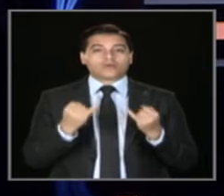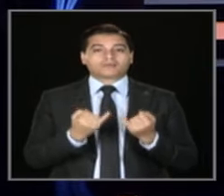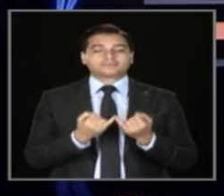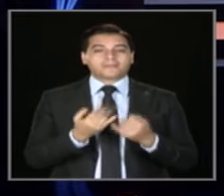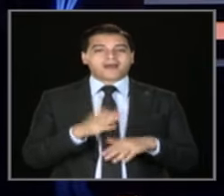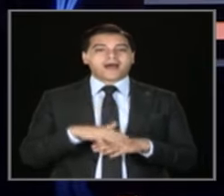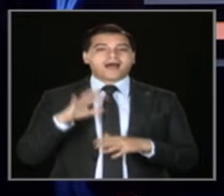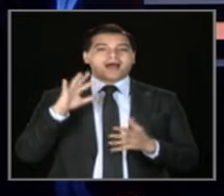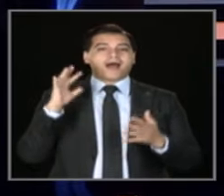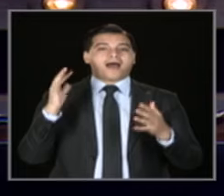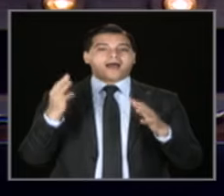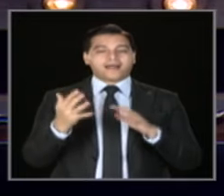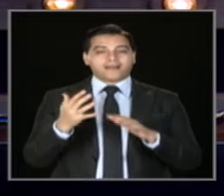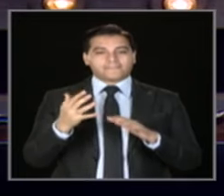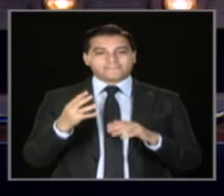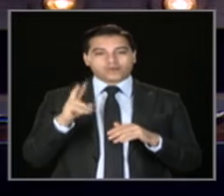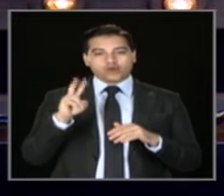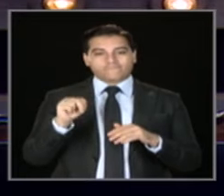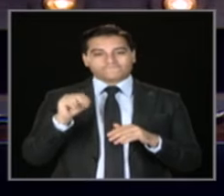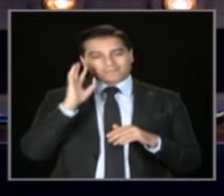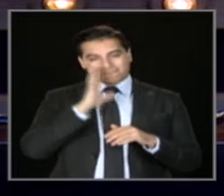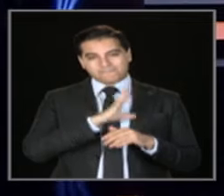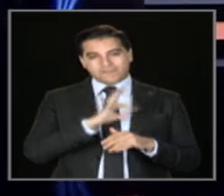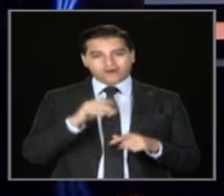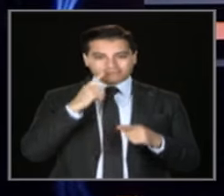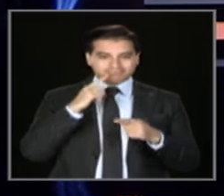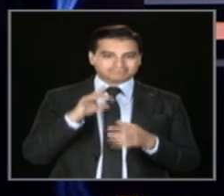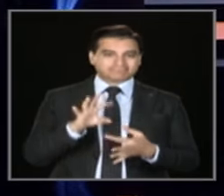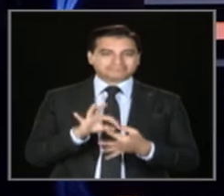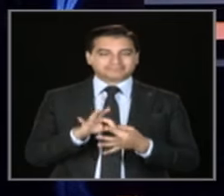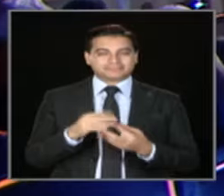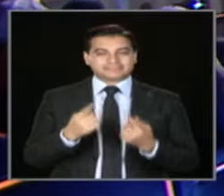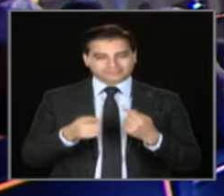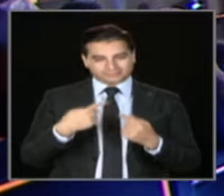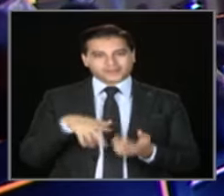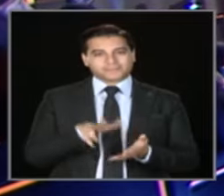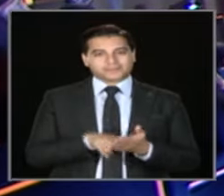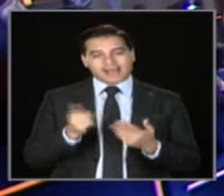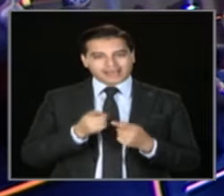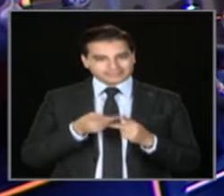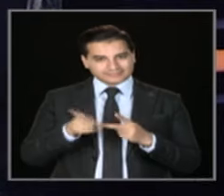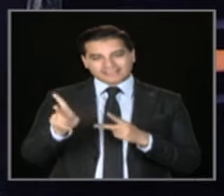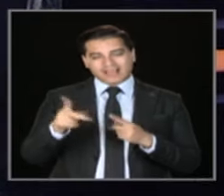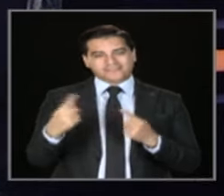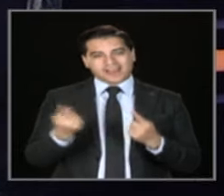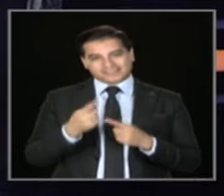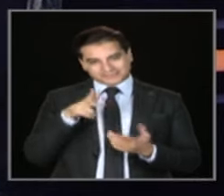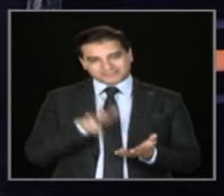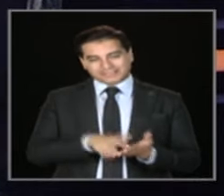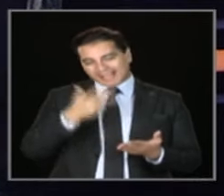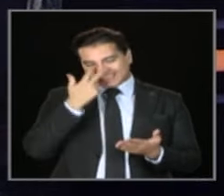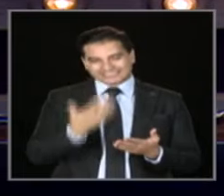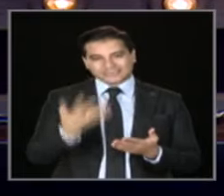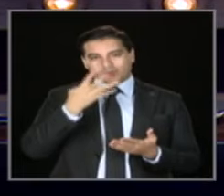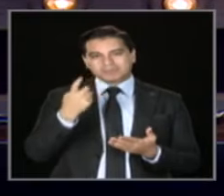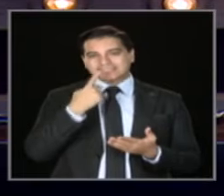سنه 2005 110 نفرتيتي 135 القرنك محمود